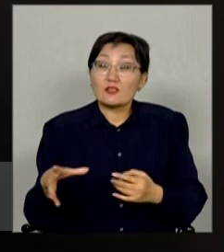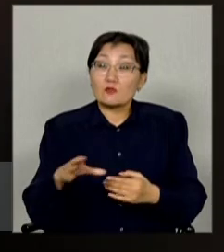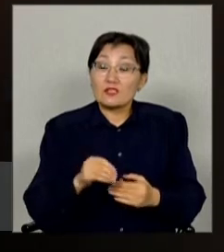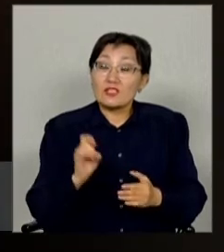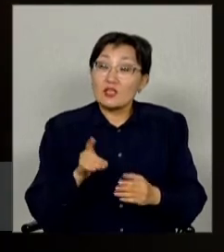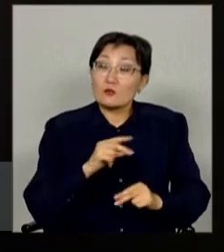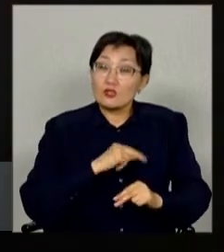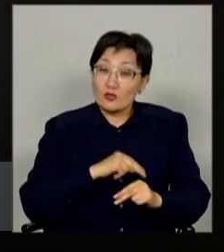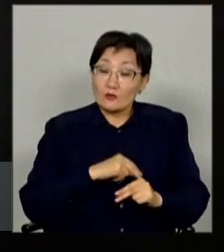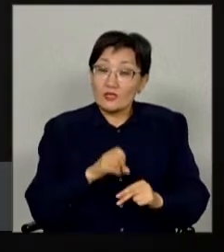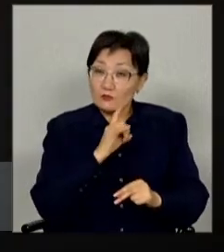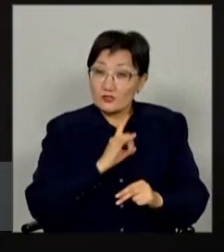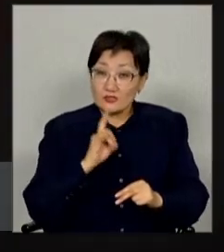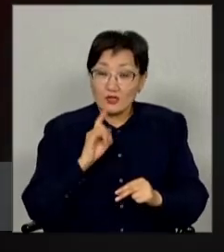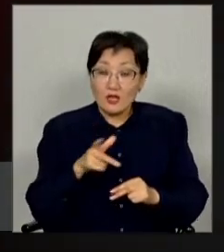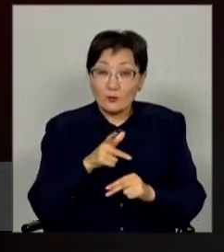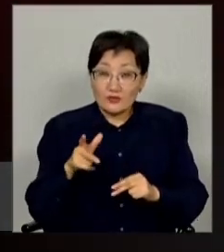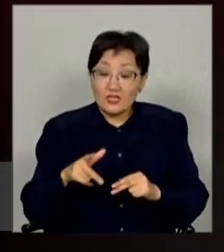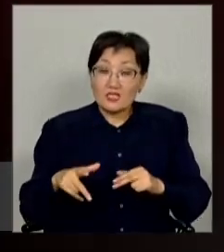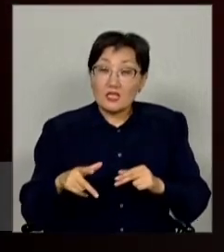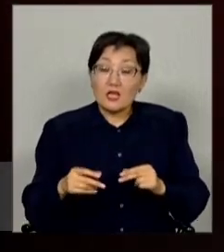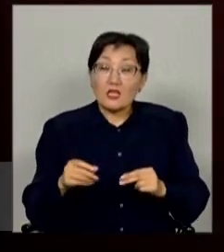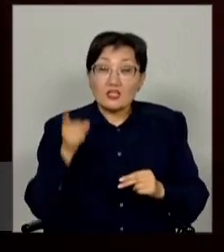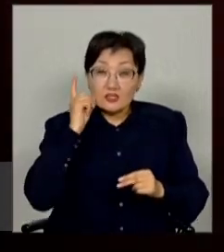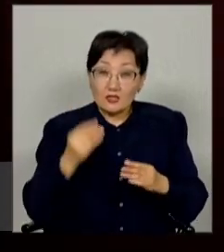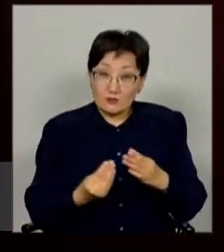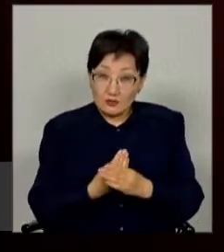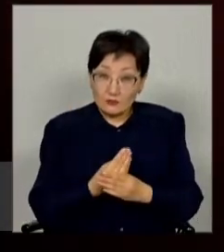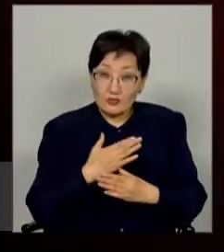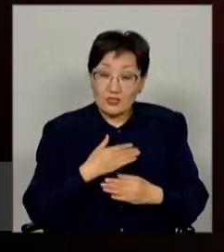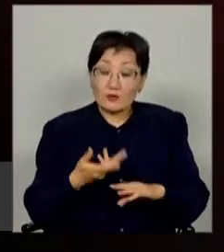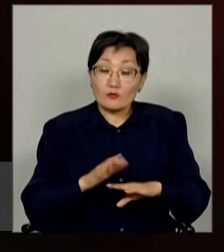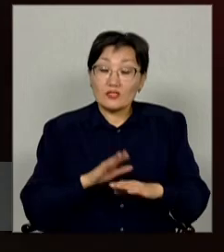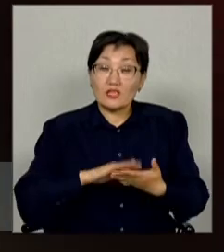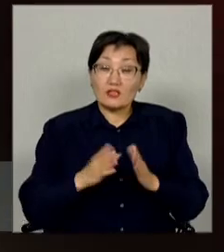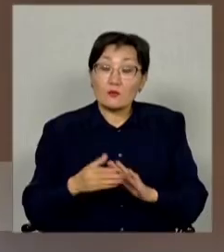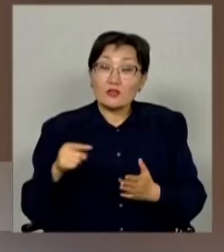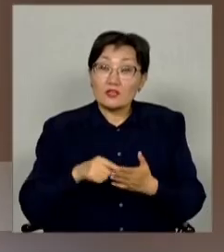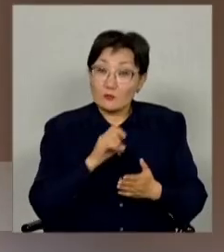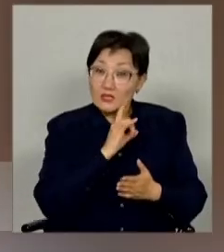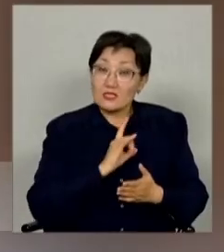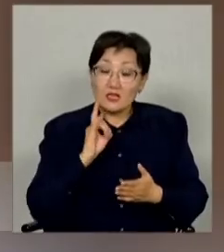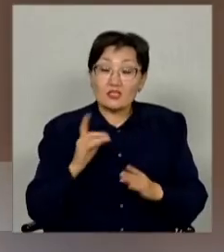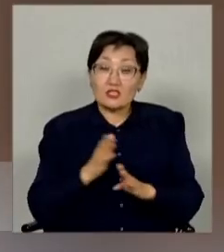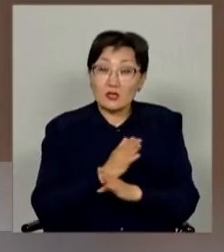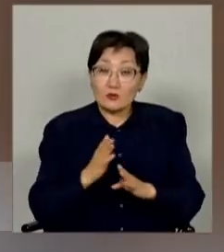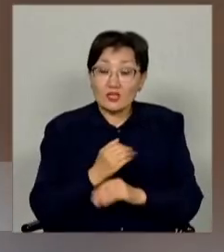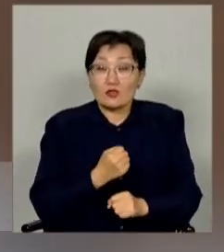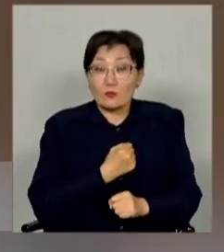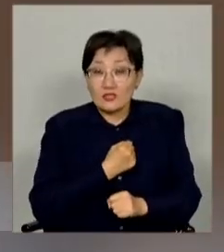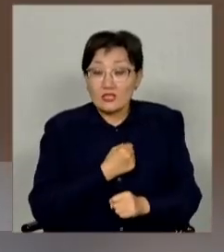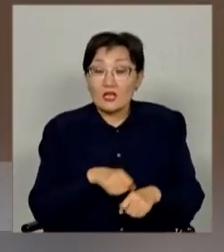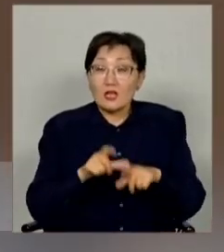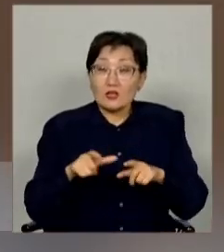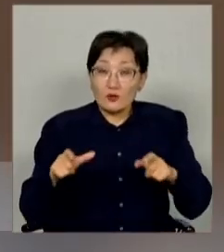жеткізіп, нәпақа тапқан әйелдің видеосы көпшілікті бейжай қалдырмады. Қиын жағдайға тап болған келіншектің тағдырына аяушылық білдірген